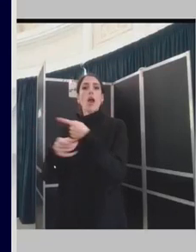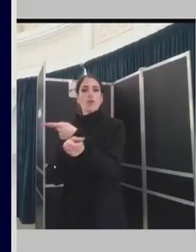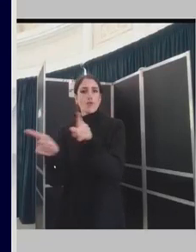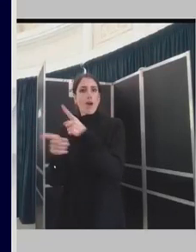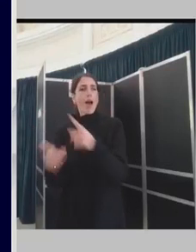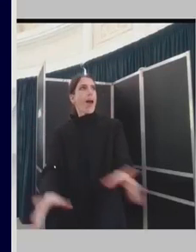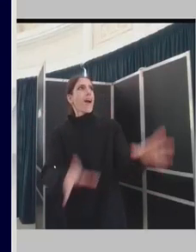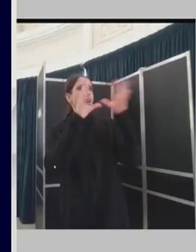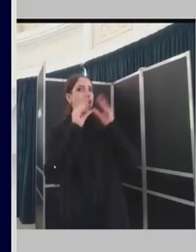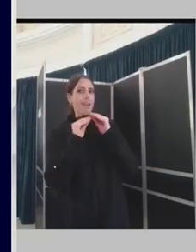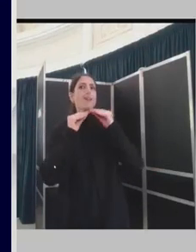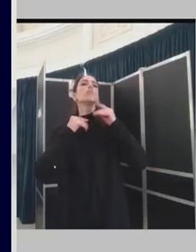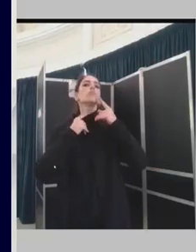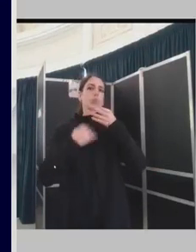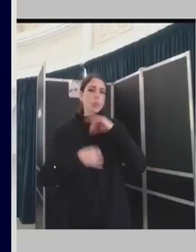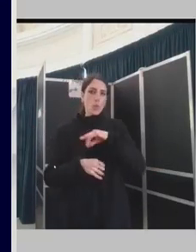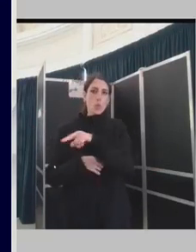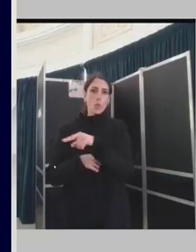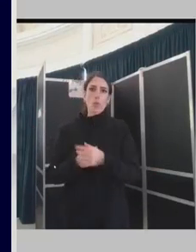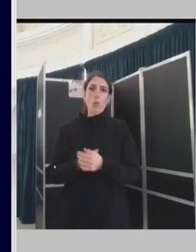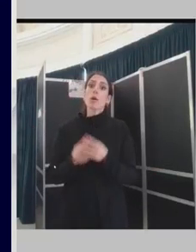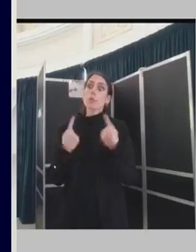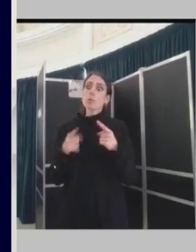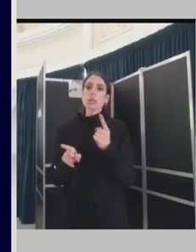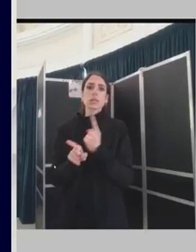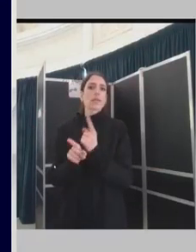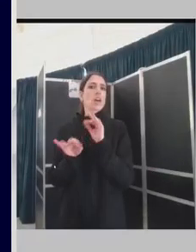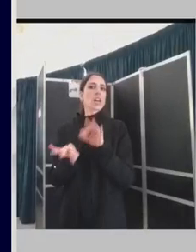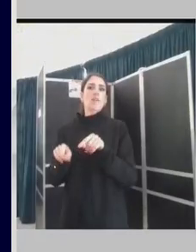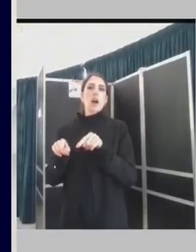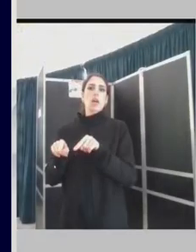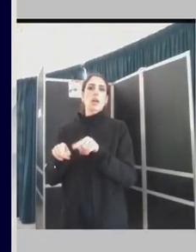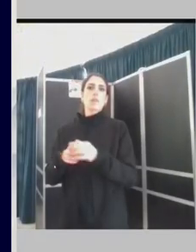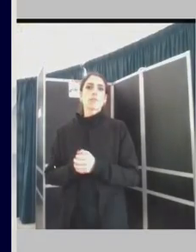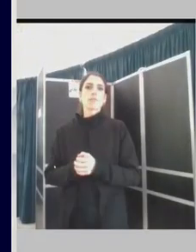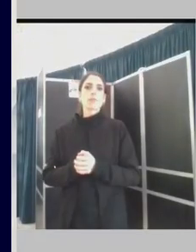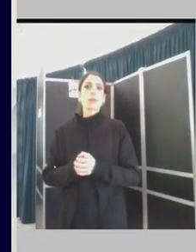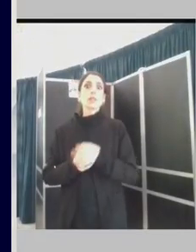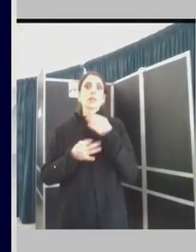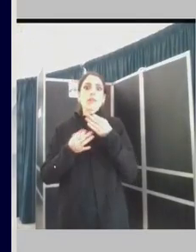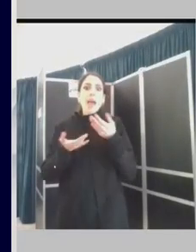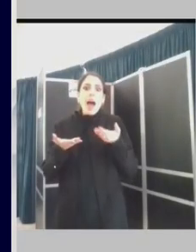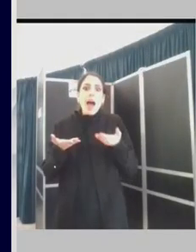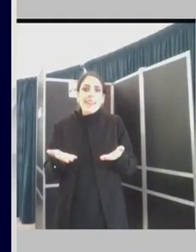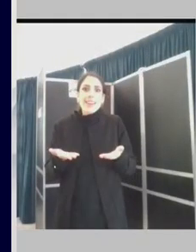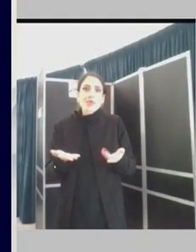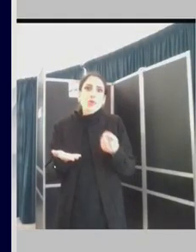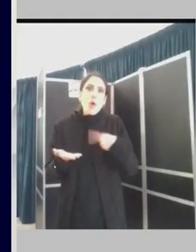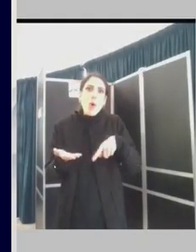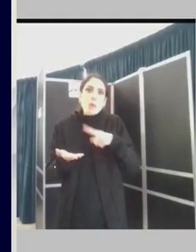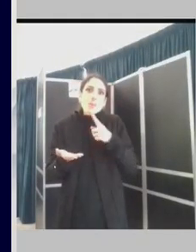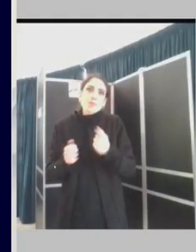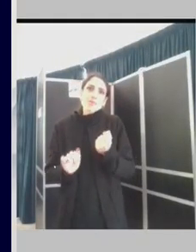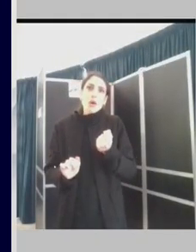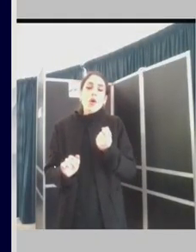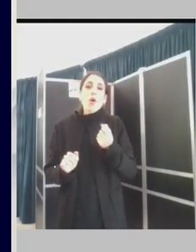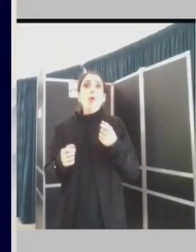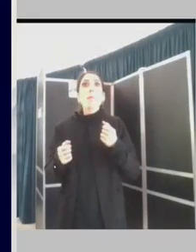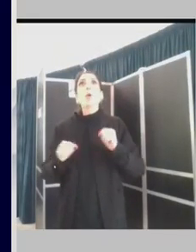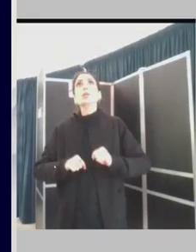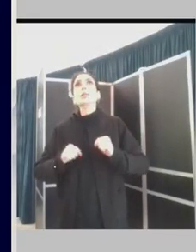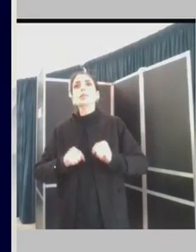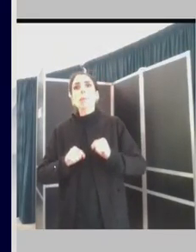abbiamo tutti quanti, compresi noi, di mettersi in contatto con gli studenti e la popolazione, in quanto